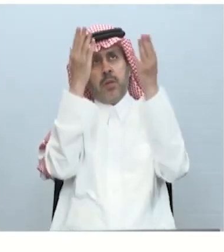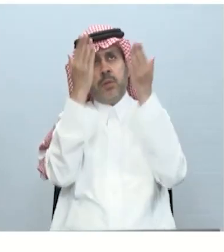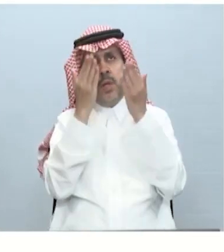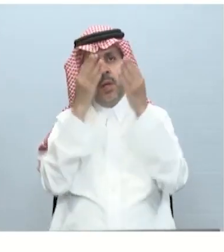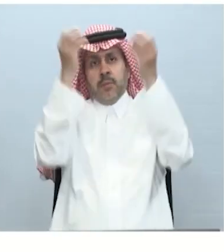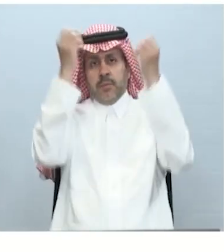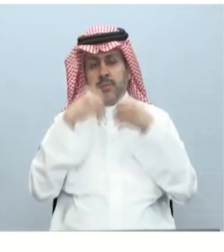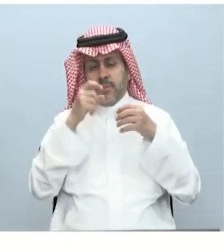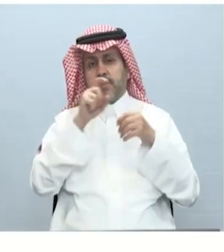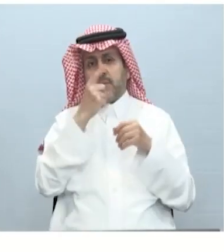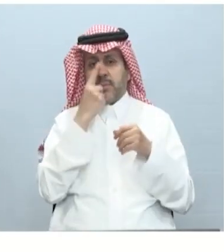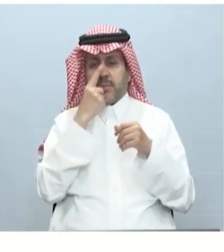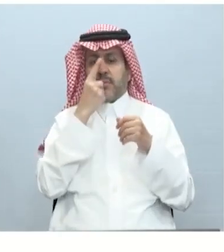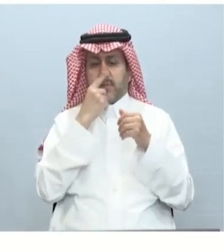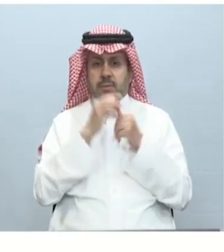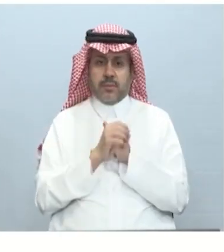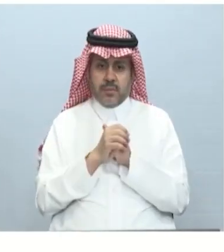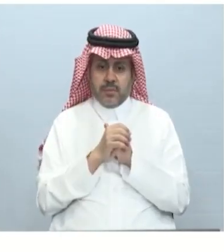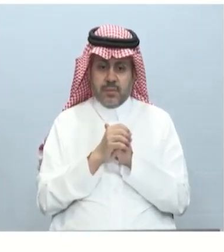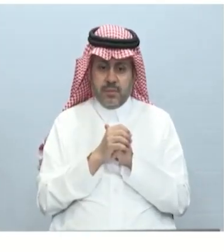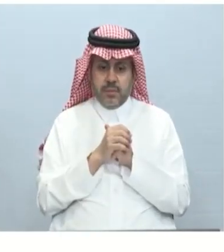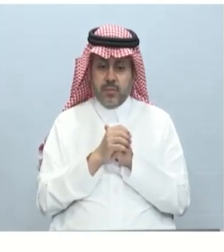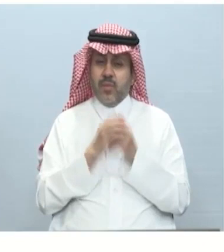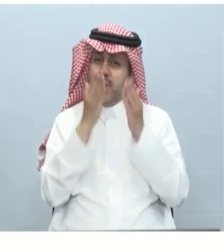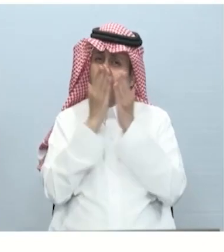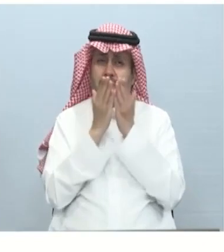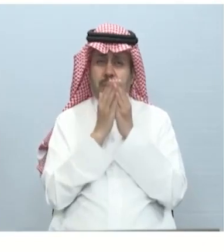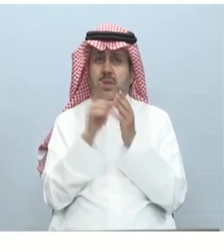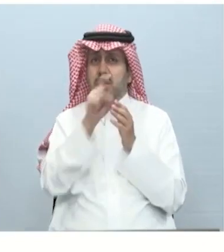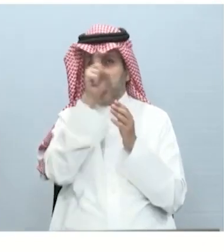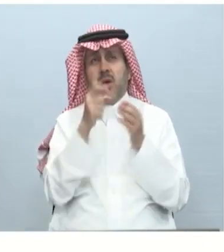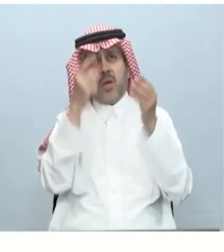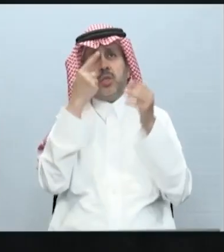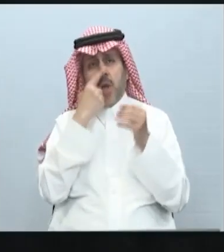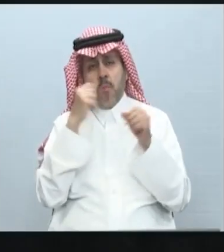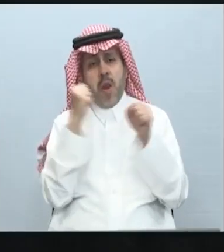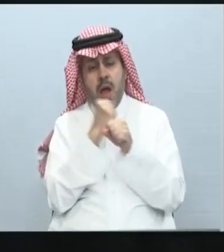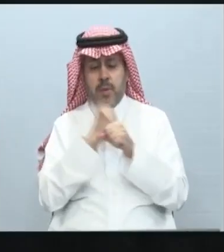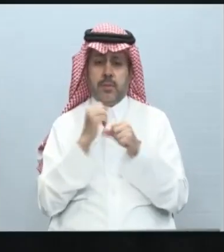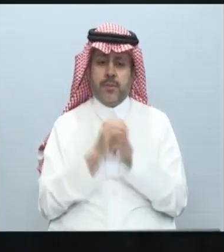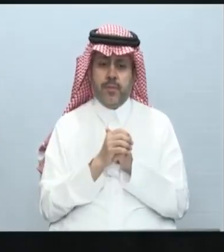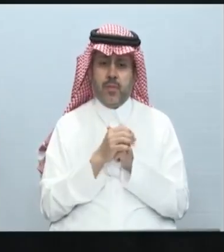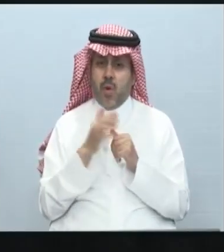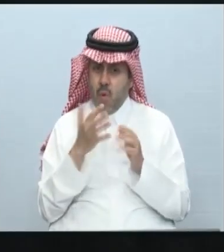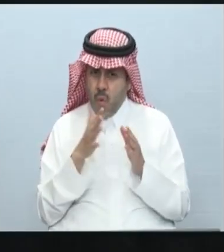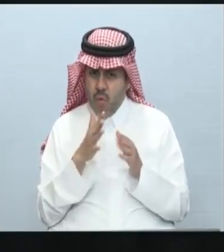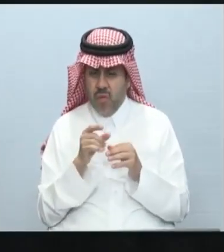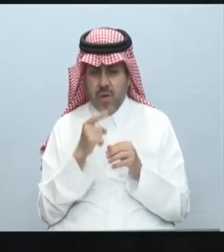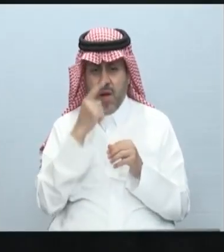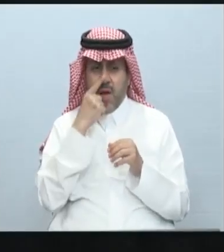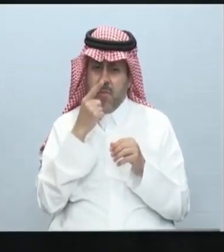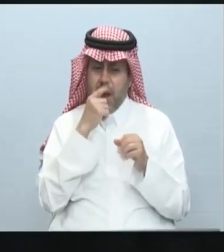وتخاف من الله والذين يؤتون ماتوا وقلوبهم وجله خائفه الا تقبل هذه